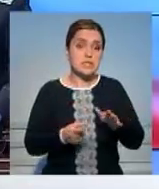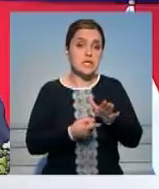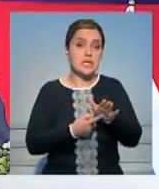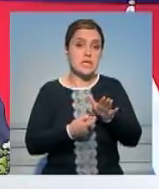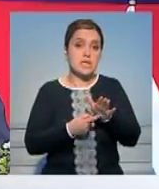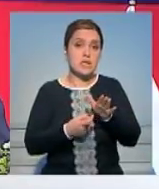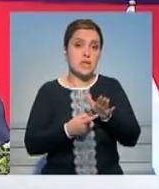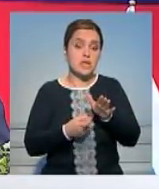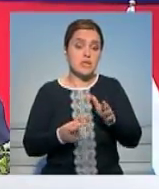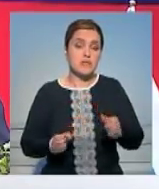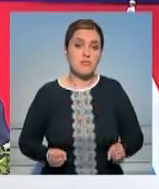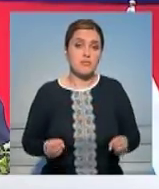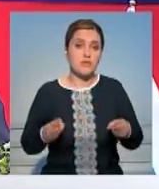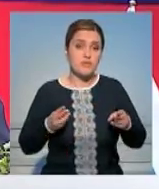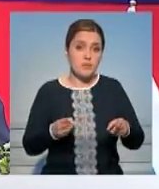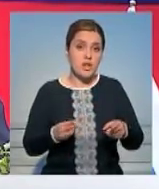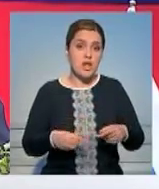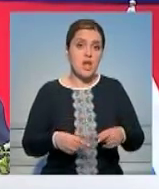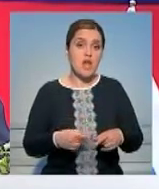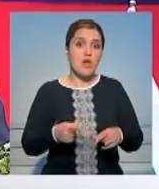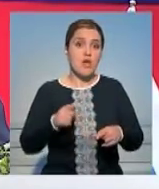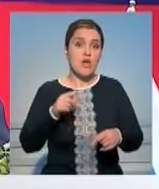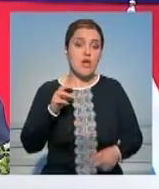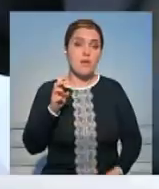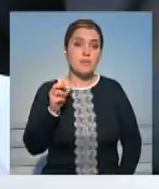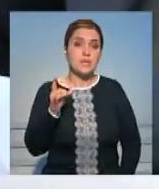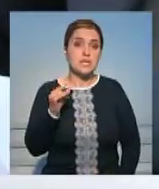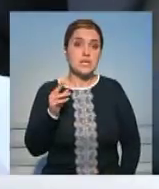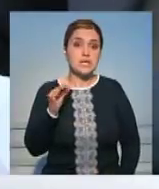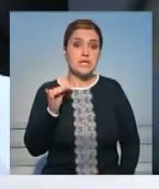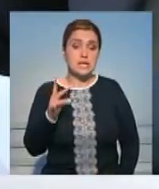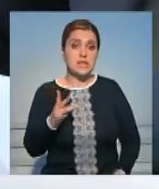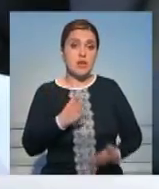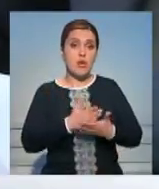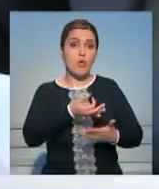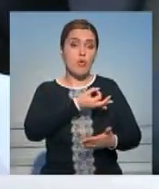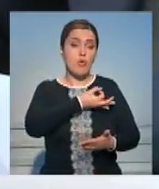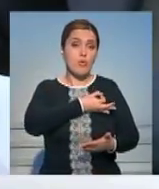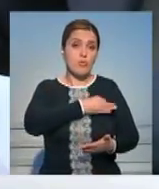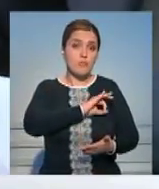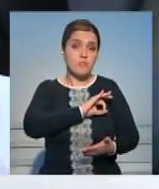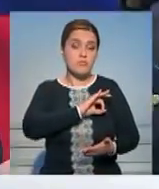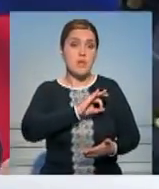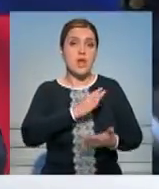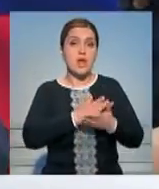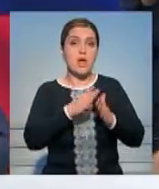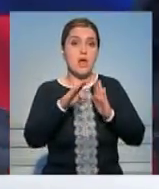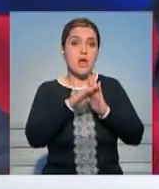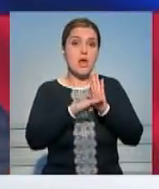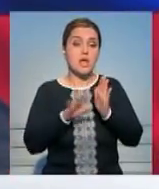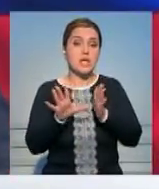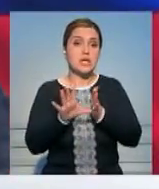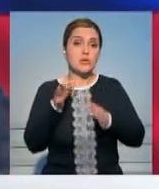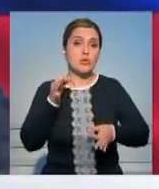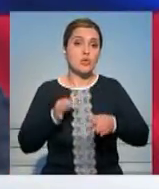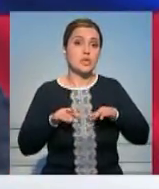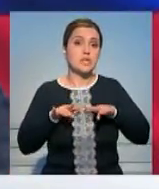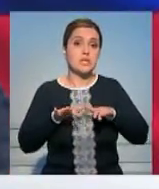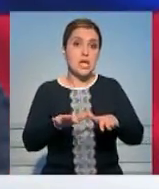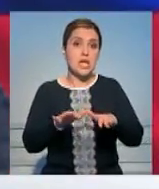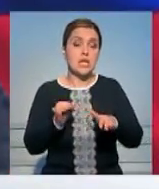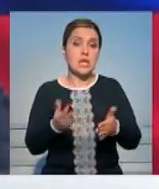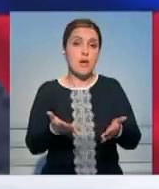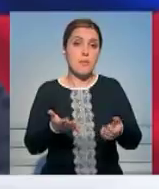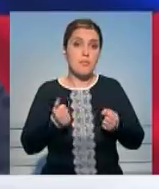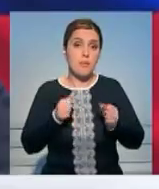в раскрытии и расследовании преступлений. Кроме того, Александр Бастрыкин отметил положительный опыт программы «Электронное уголовное дело» и